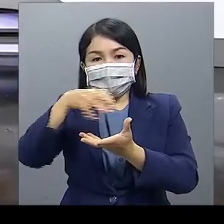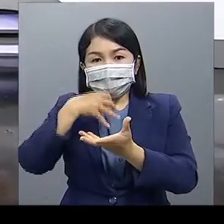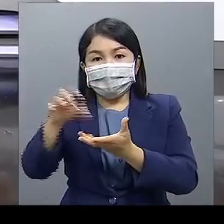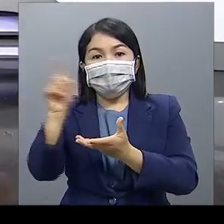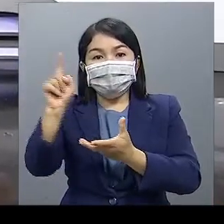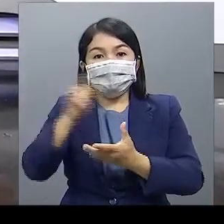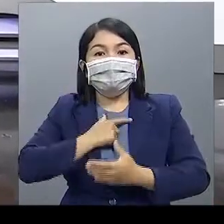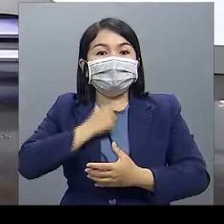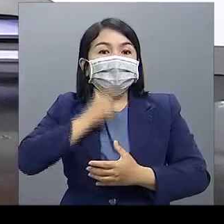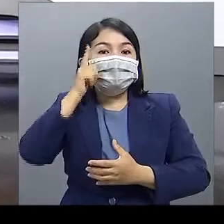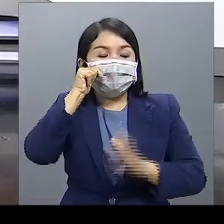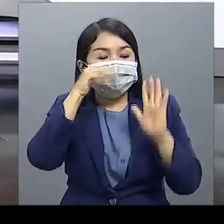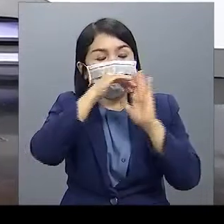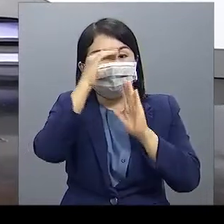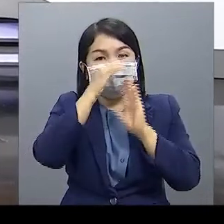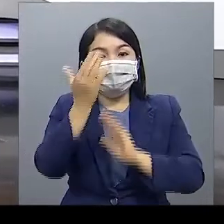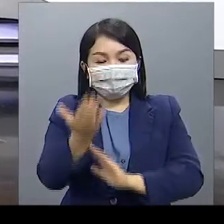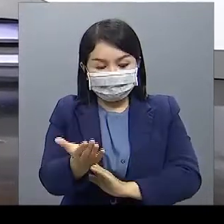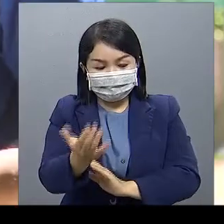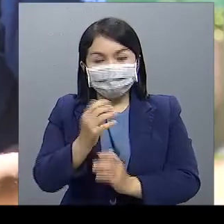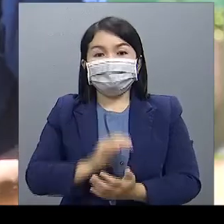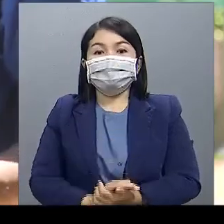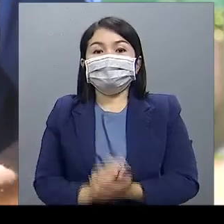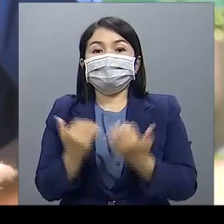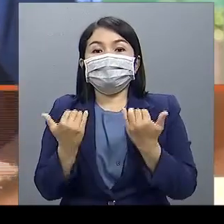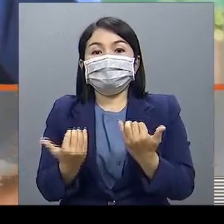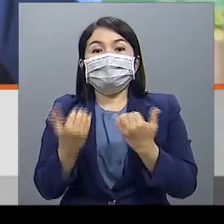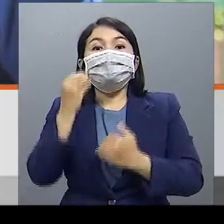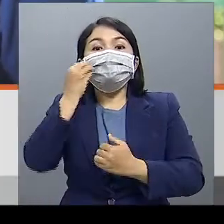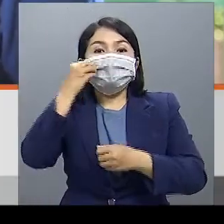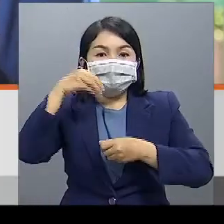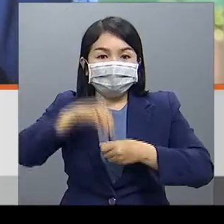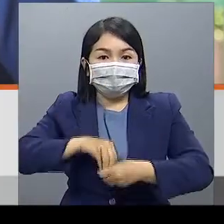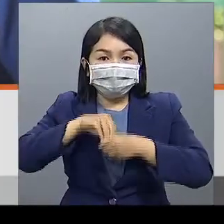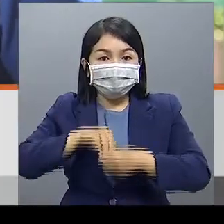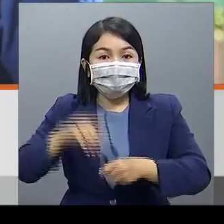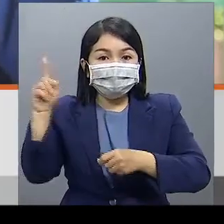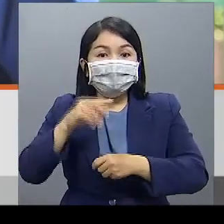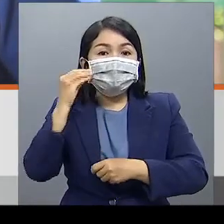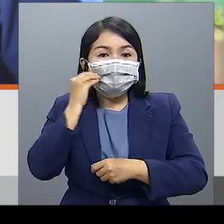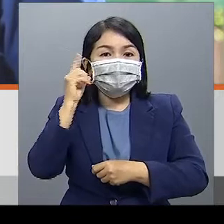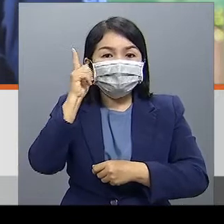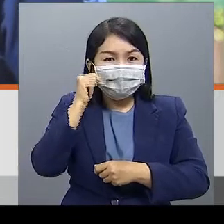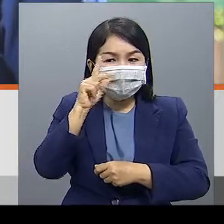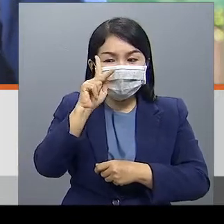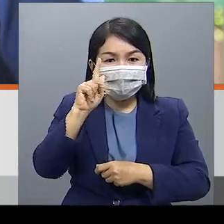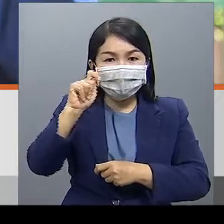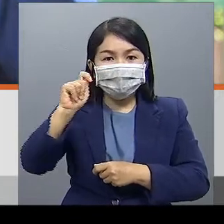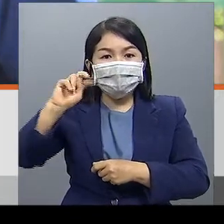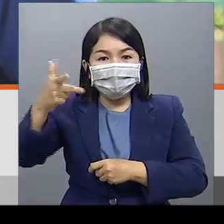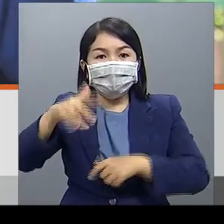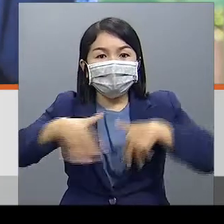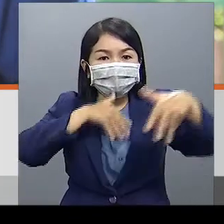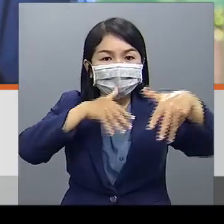ครับ ครับตอนนี้ผมอยู่ที่บ้านแม่กองกาดนะครับซึ่งเป็นจุดที่อพยพชั่วคราวของชาวบ้านแม่สามแลบนะครับบรรย